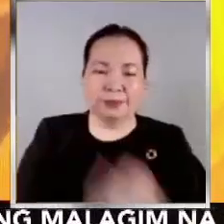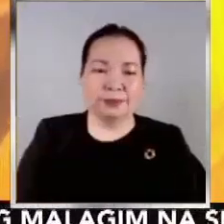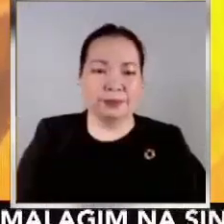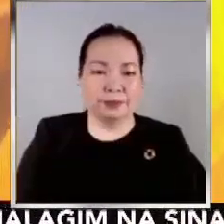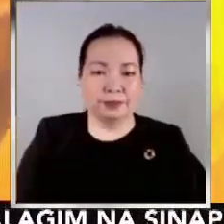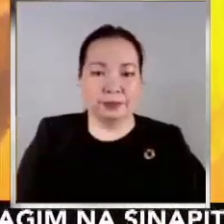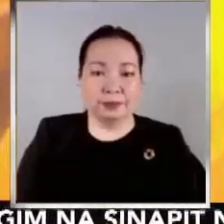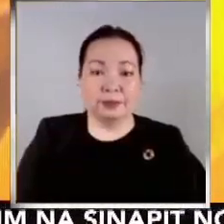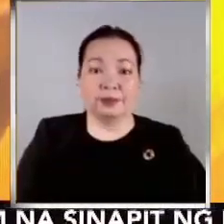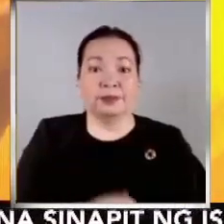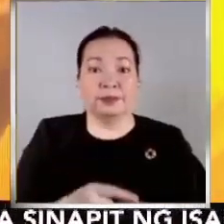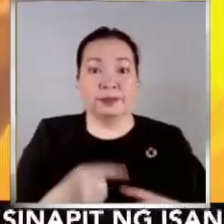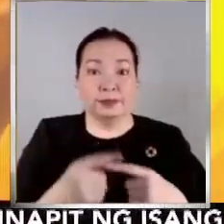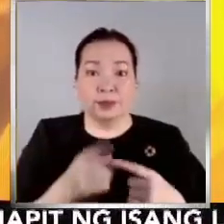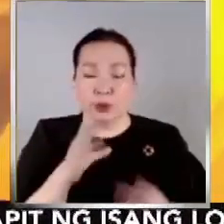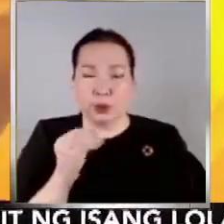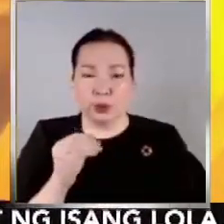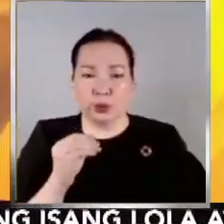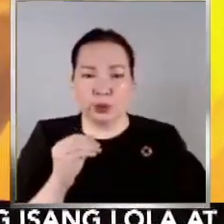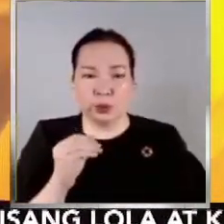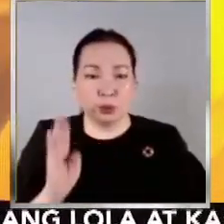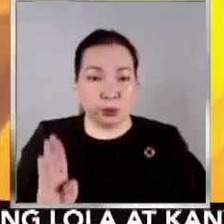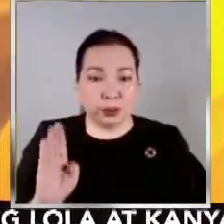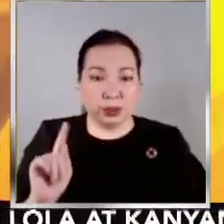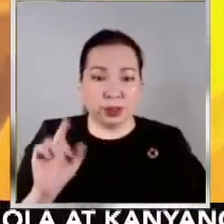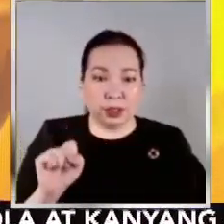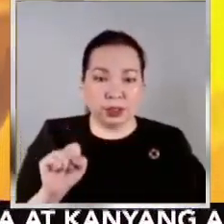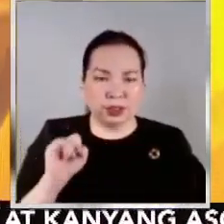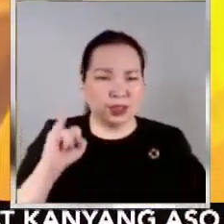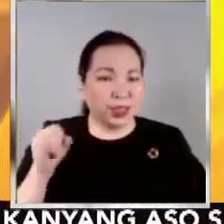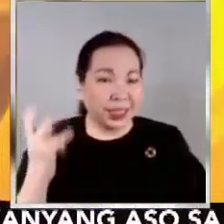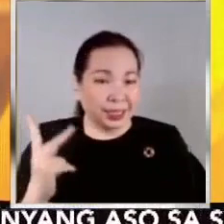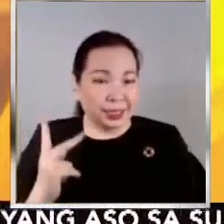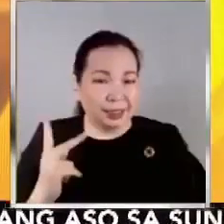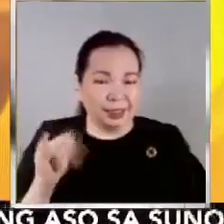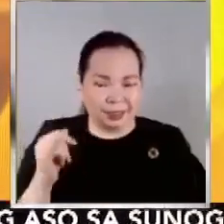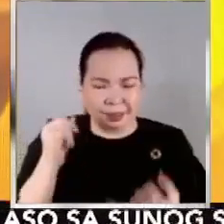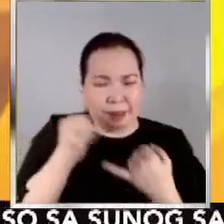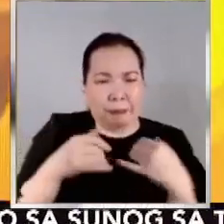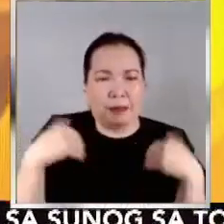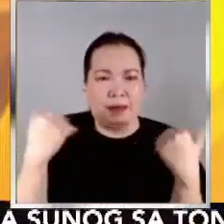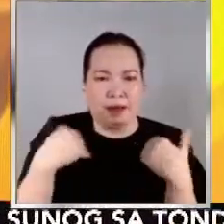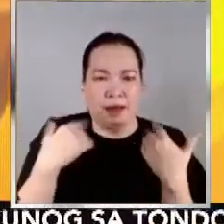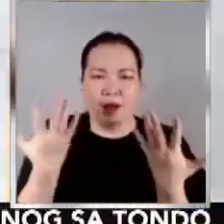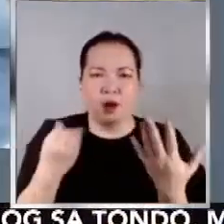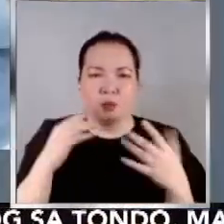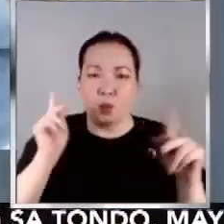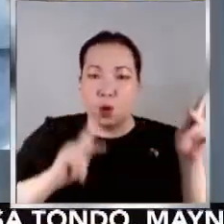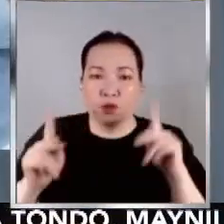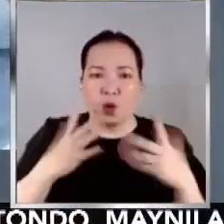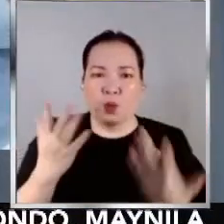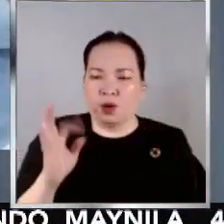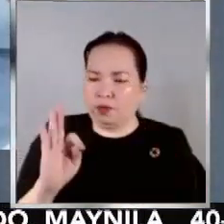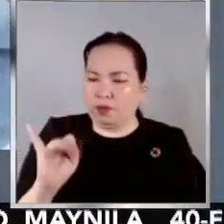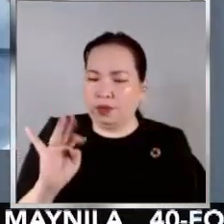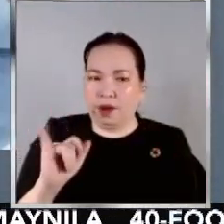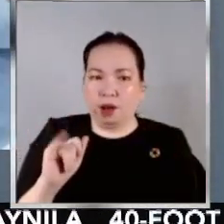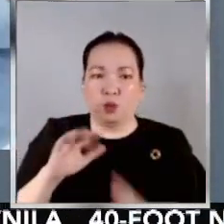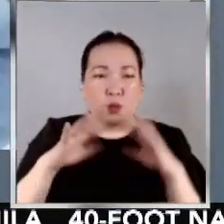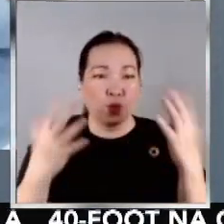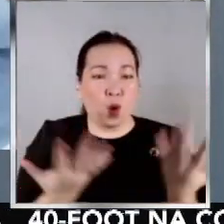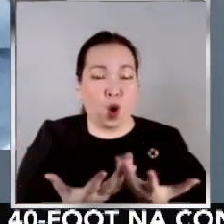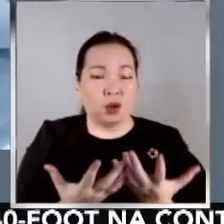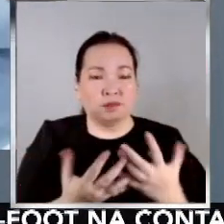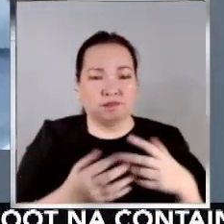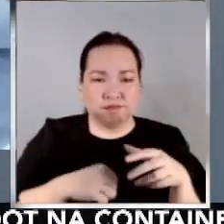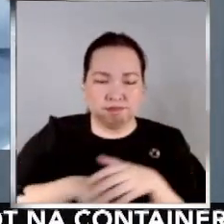Samantala, magpe-perform si Jungkook ng BTS sa opening ceremony ng 2022 FIFA World Cup. Proud itong inanunsyo sa